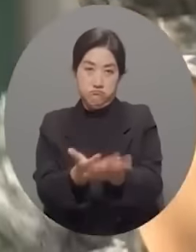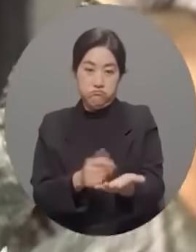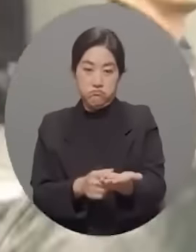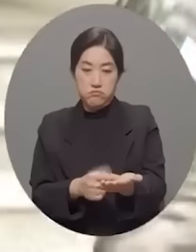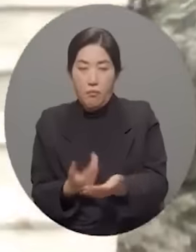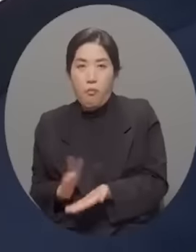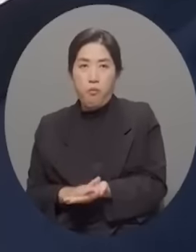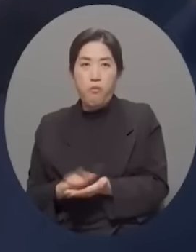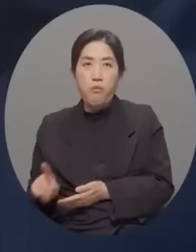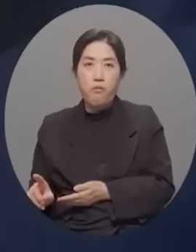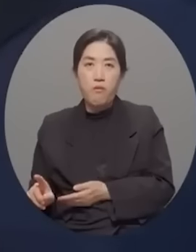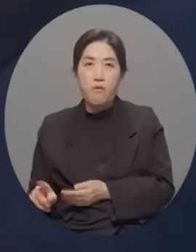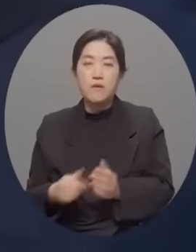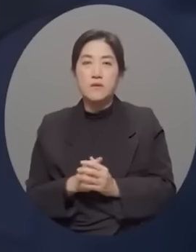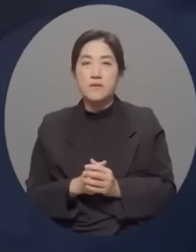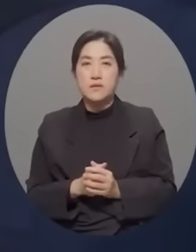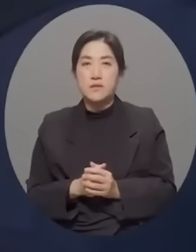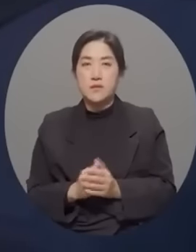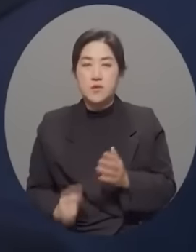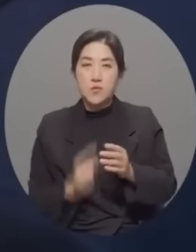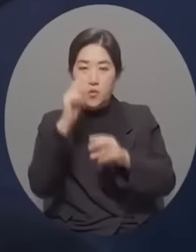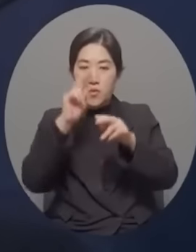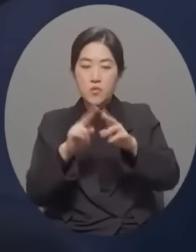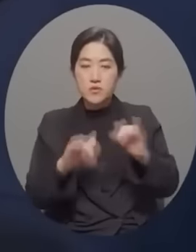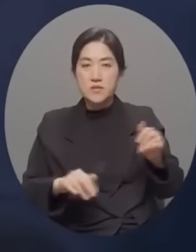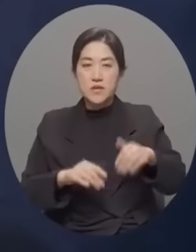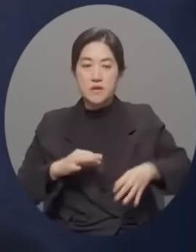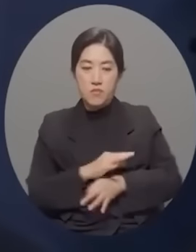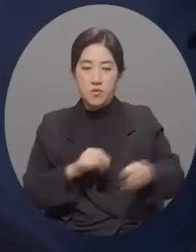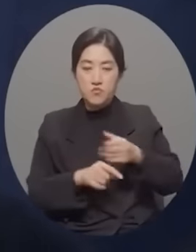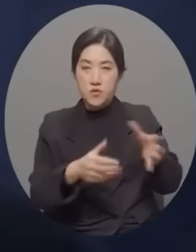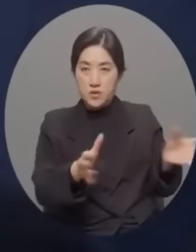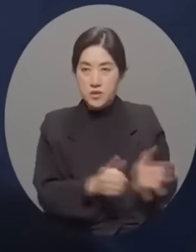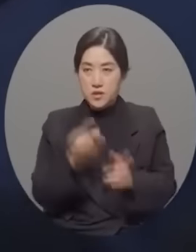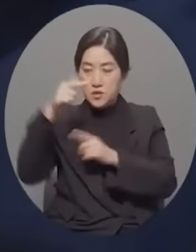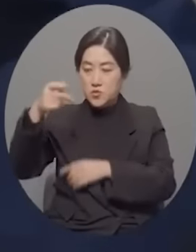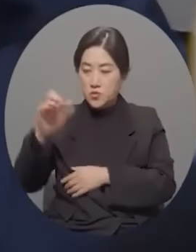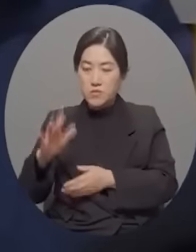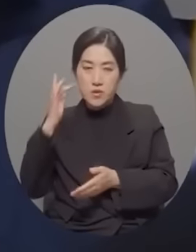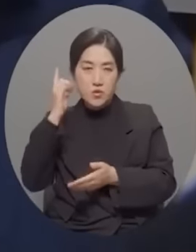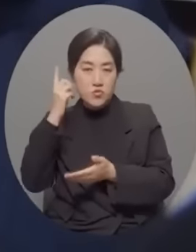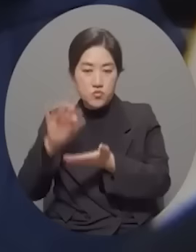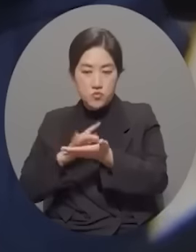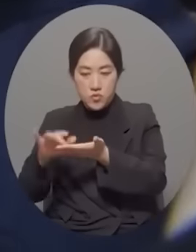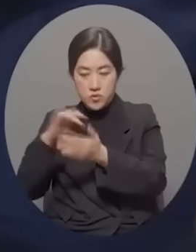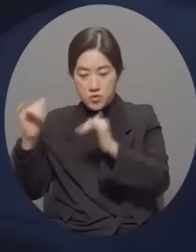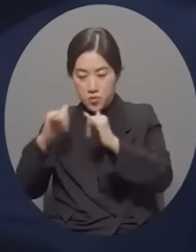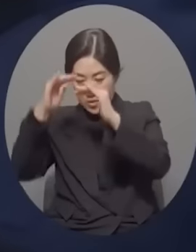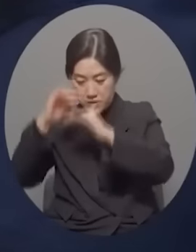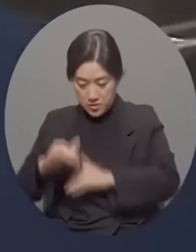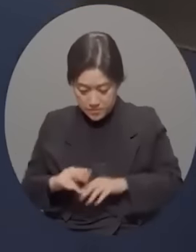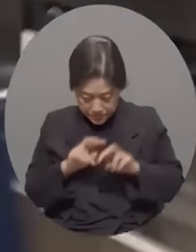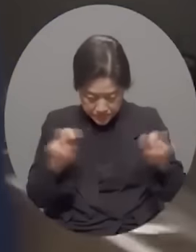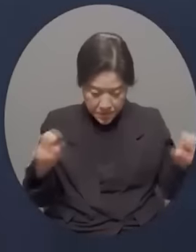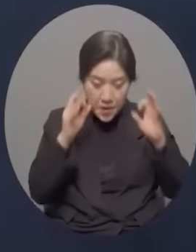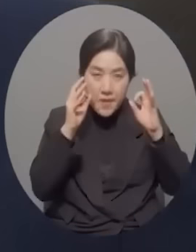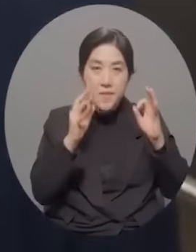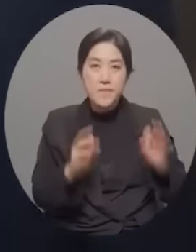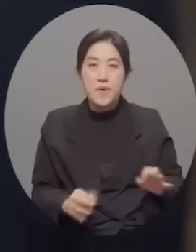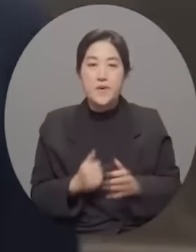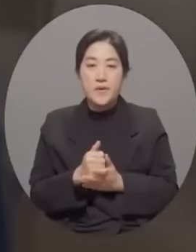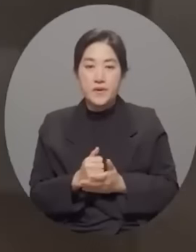바꾼 겁니다. 고위공직자 범죄수사처가 이 전 장관의 휴대전화 통화 내역을 확보해 분석한 결과